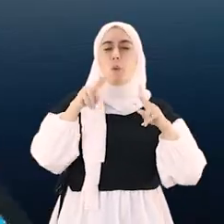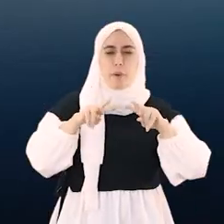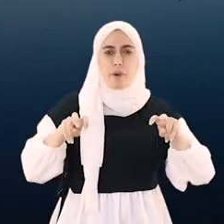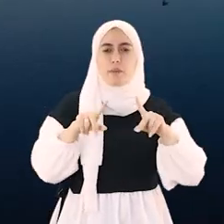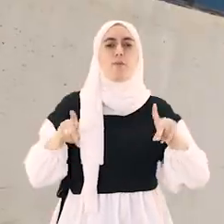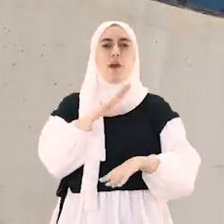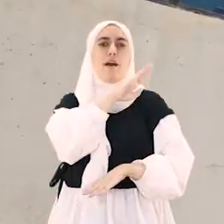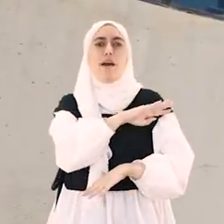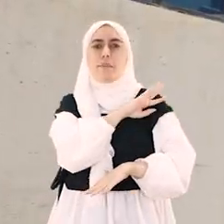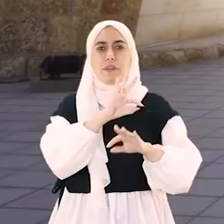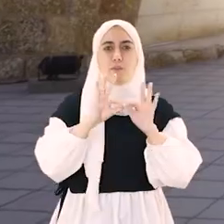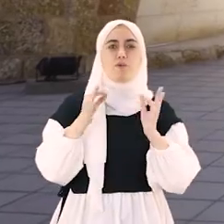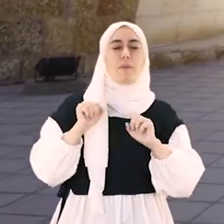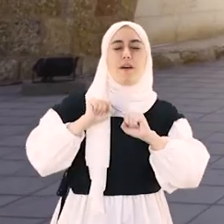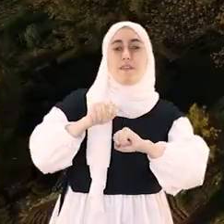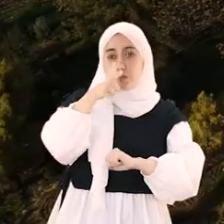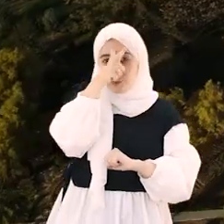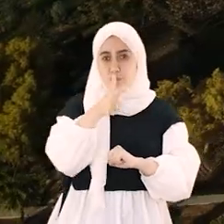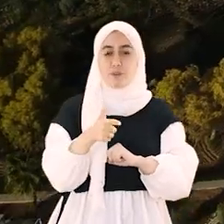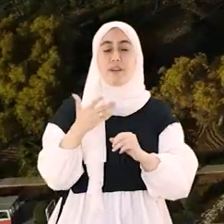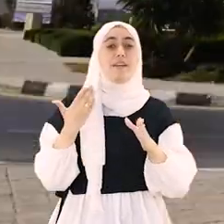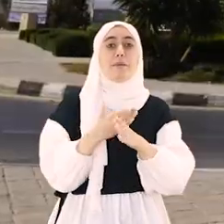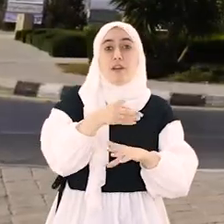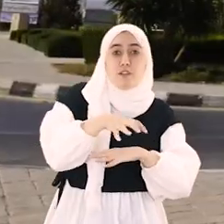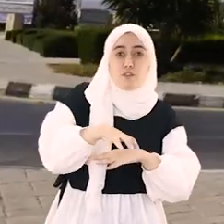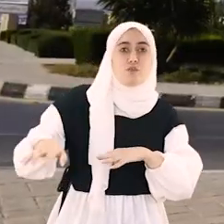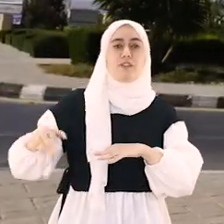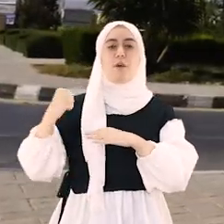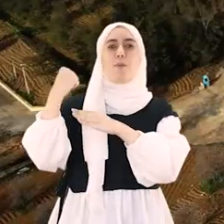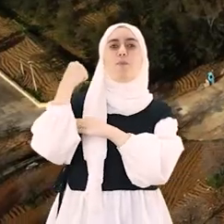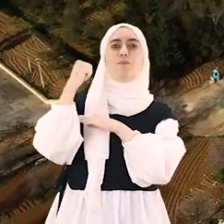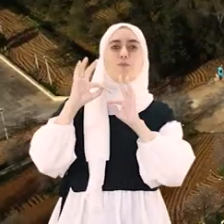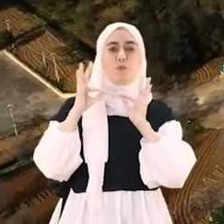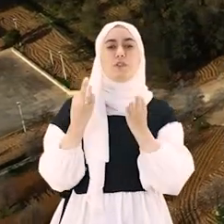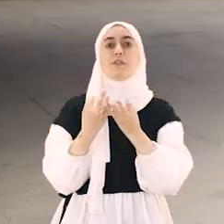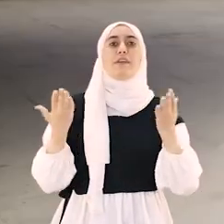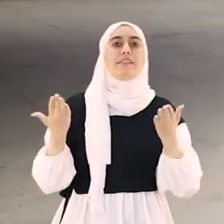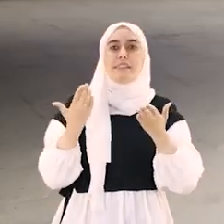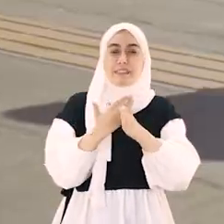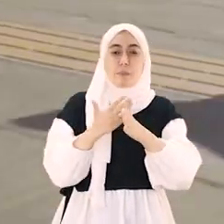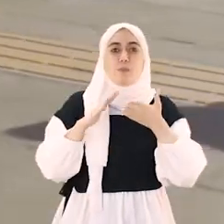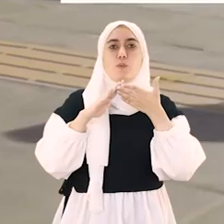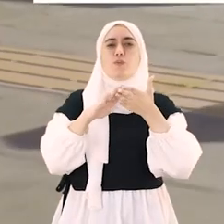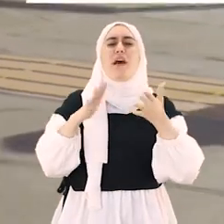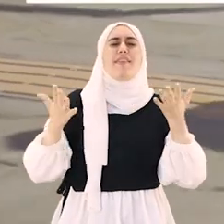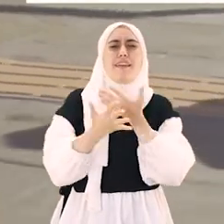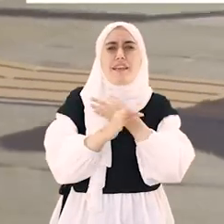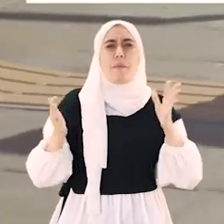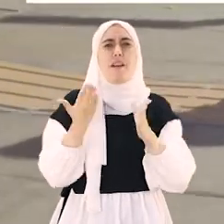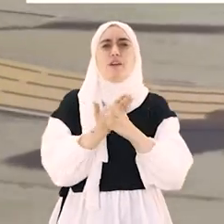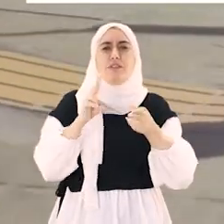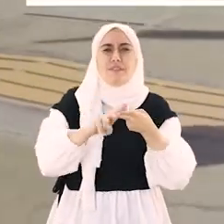والبحثيه وخدمات المجتمع المحلي فهي جزء من مجتمعها الوطني تسخر جميع امكاناتها